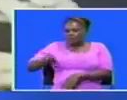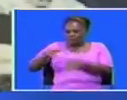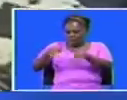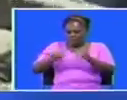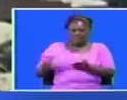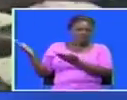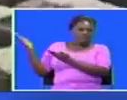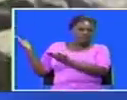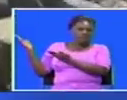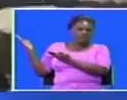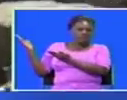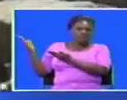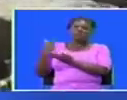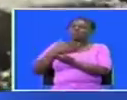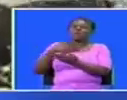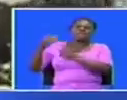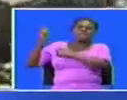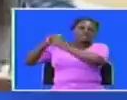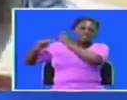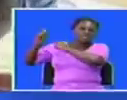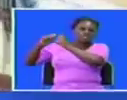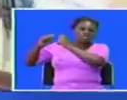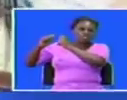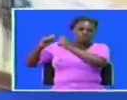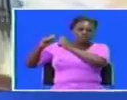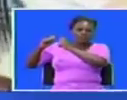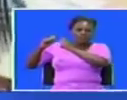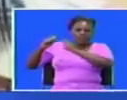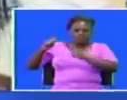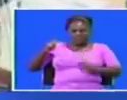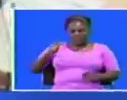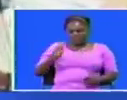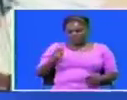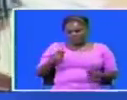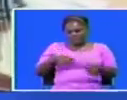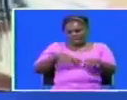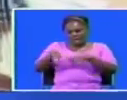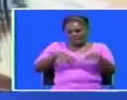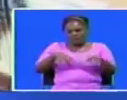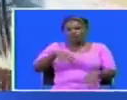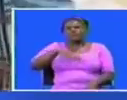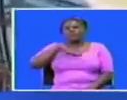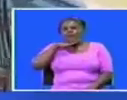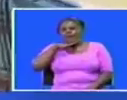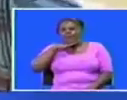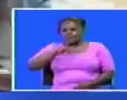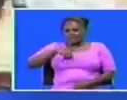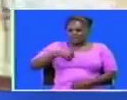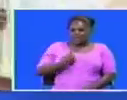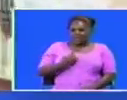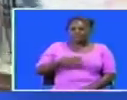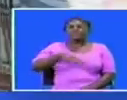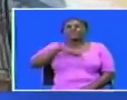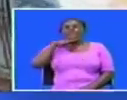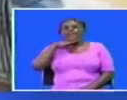hapa kutokana na tambiko za jamii hii ya Pokot. Mali imekufa, hakuna nyasi. Sisi wenyewe